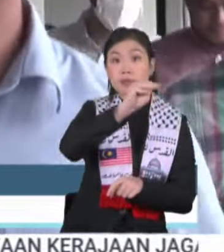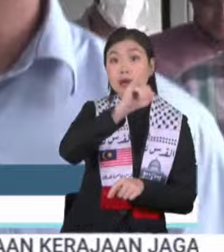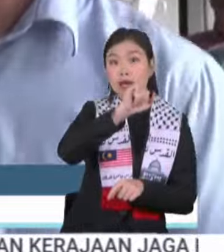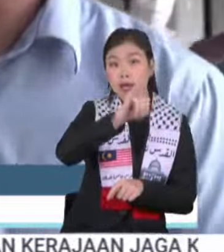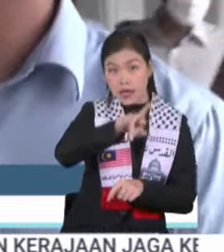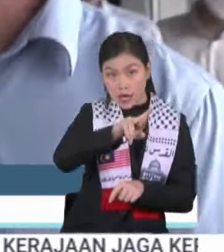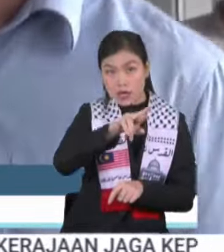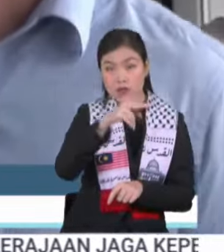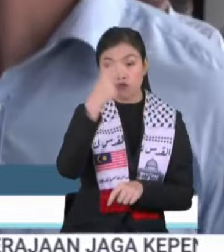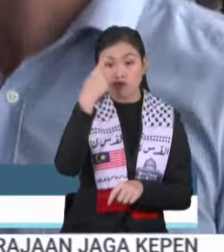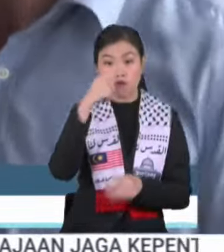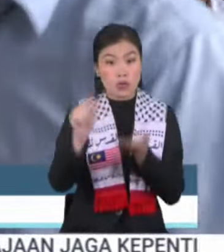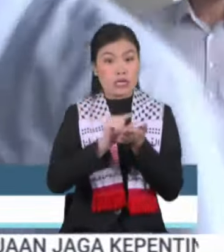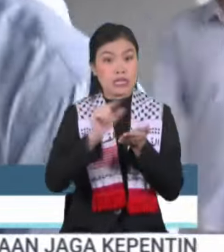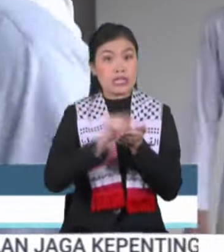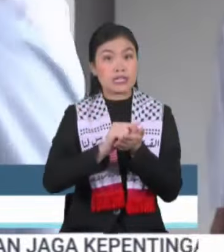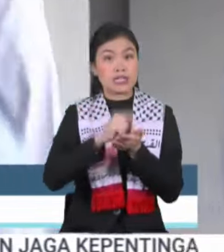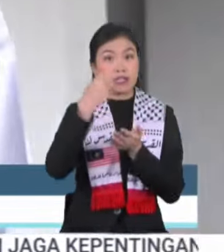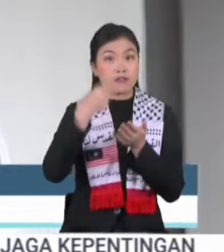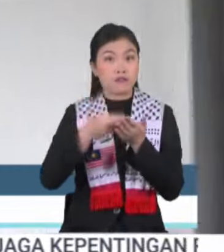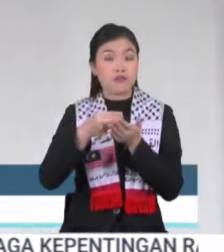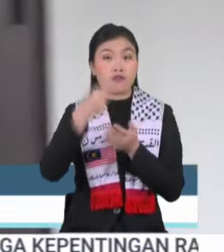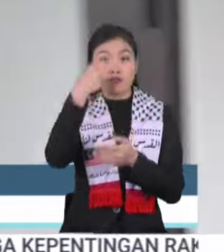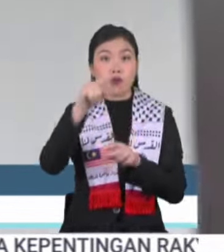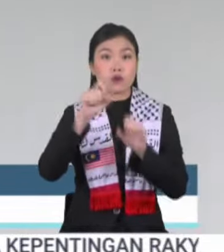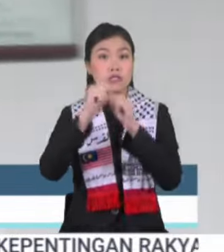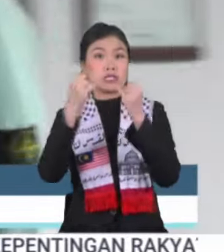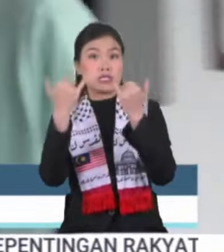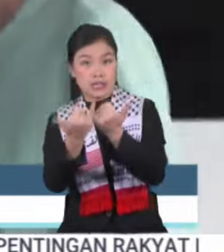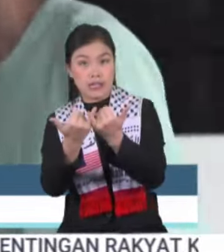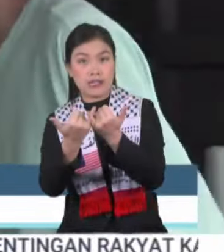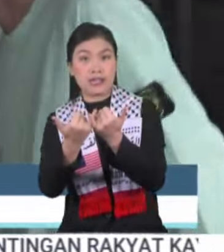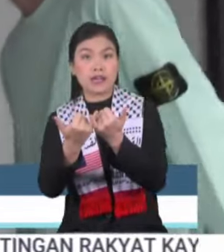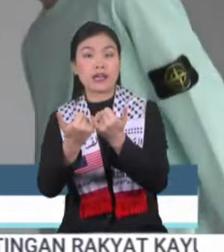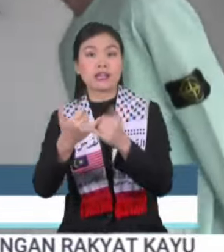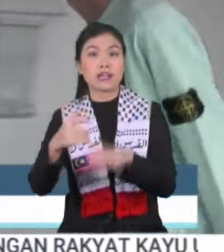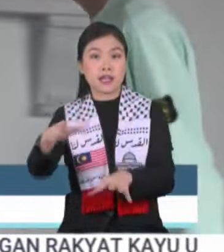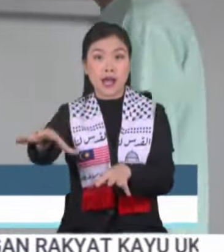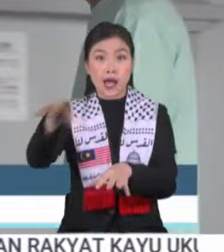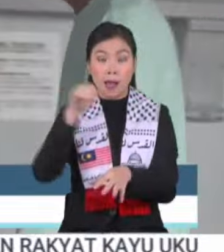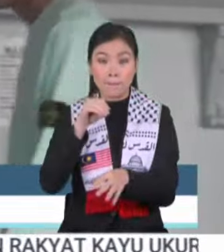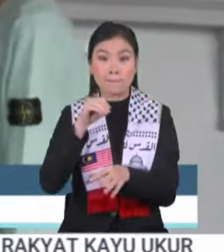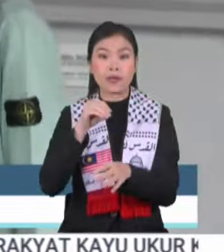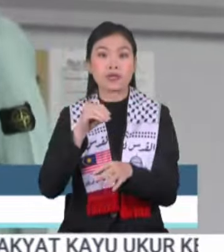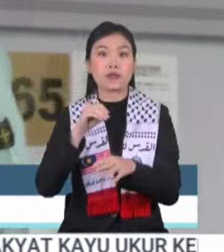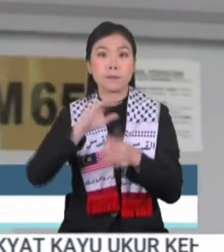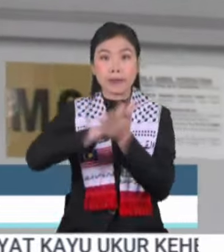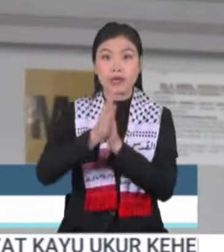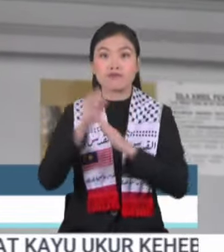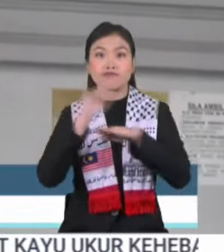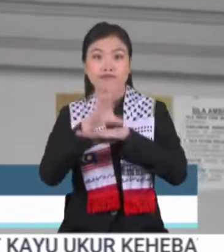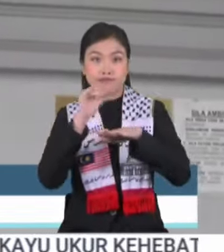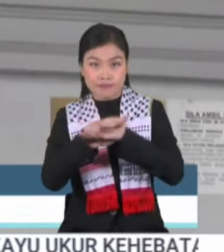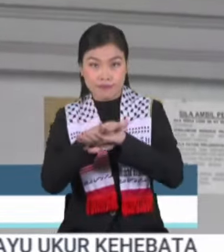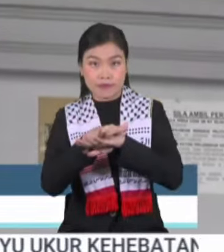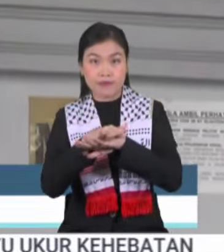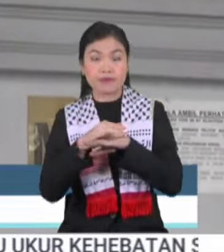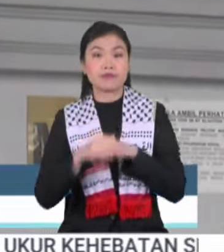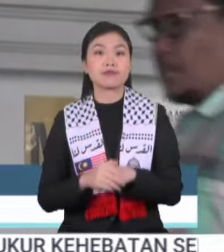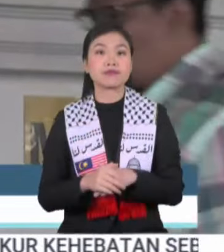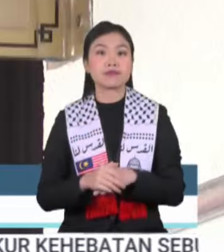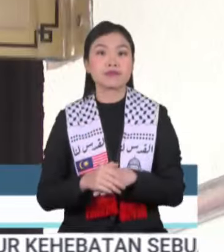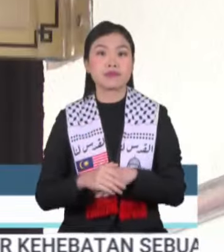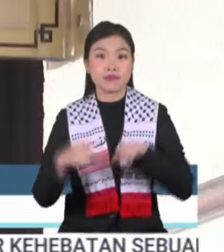Syarikat Rimba merpati dan Syarikat perm Solutions sebagai konsultan pemasaran disebabkan pengaruh yang dimiliki tertuduh